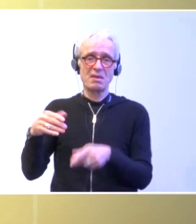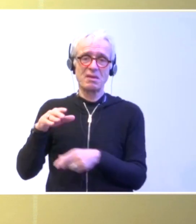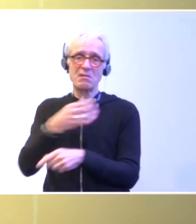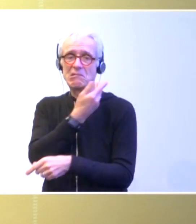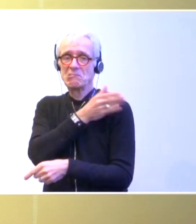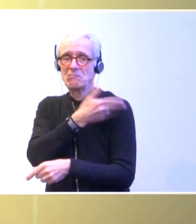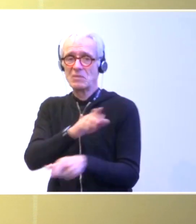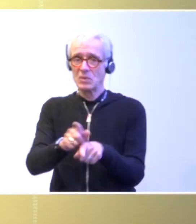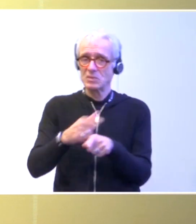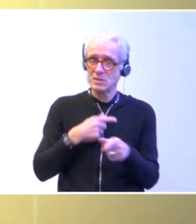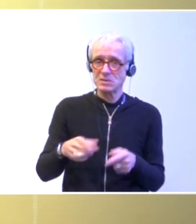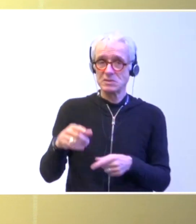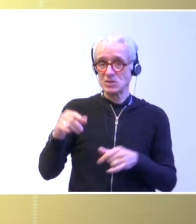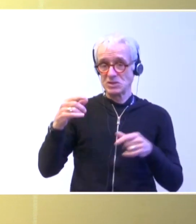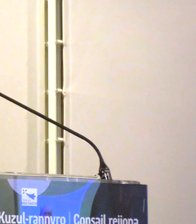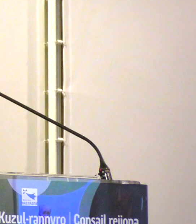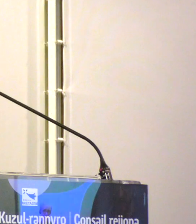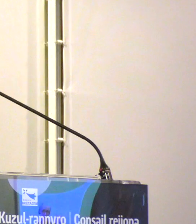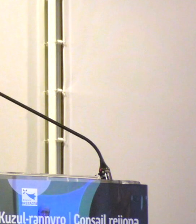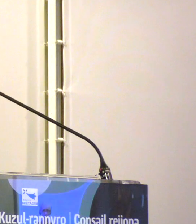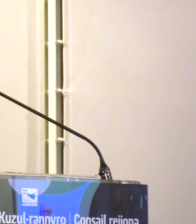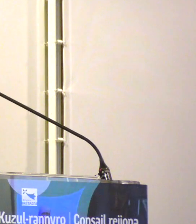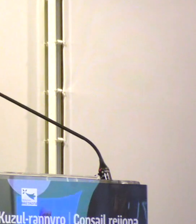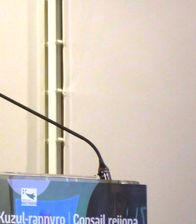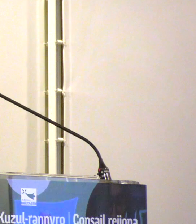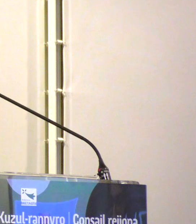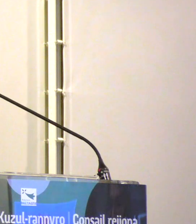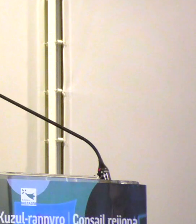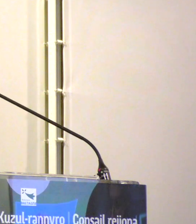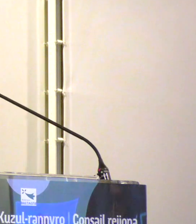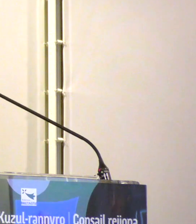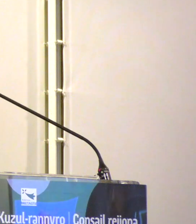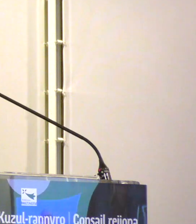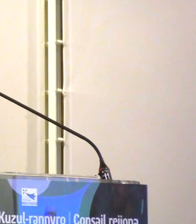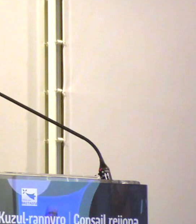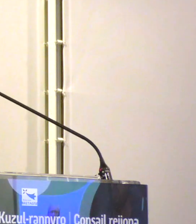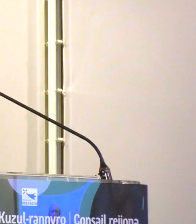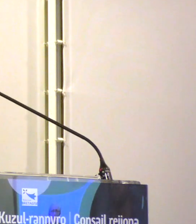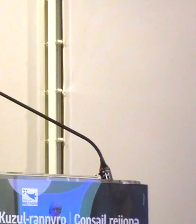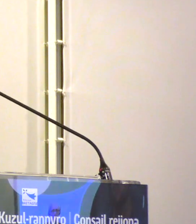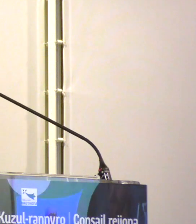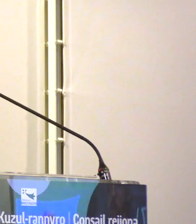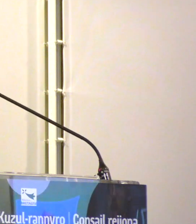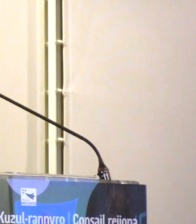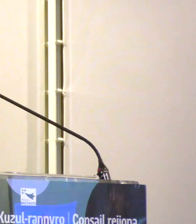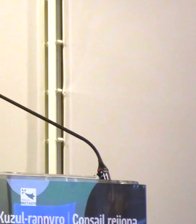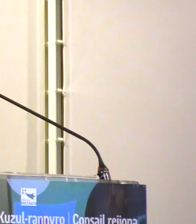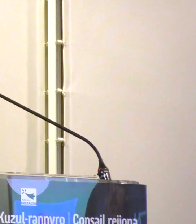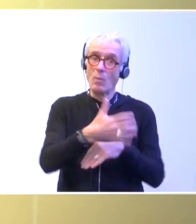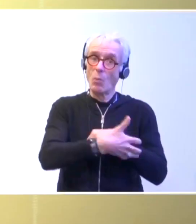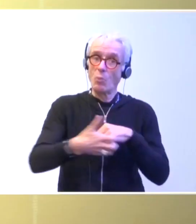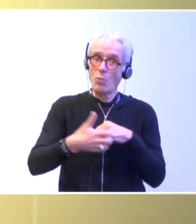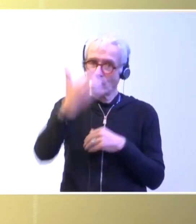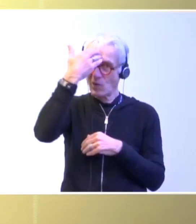génération ne connaîtra jamais l'abondance, le paie d'emplois et l'inflation maîtrisée. Elle connaît par contre bien la pauvre d'une. Je ne pas